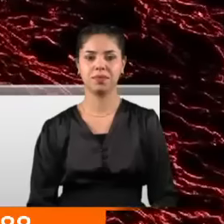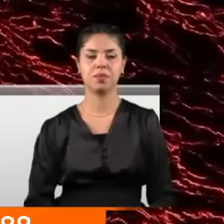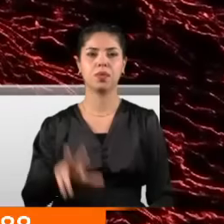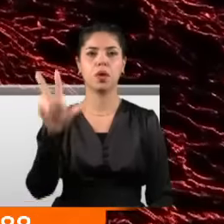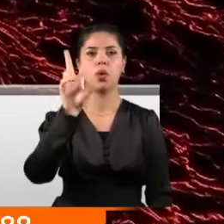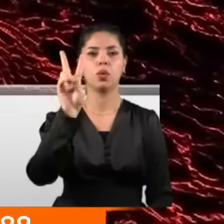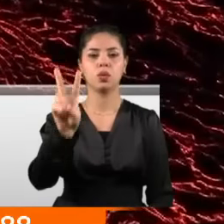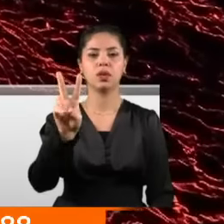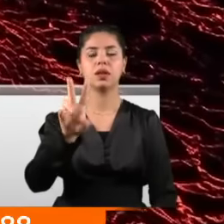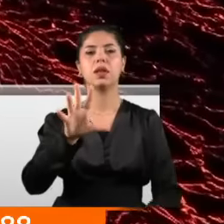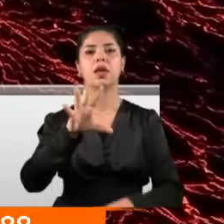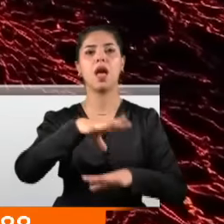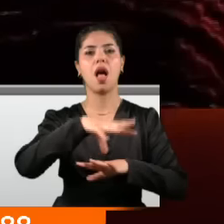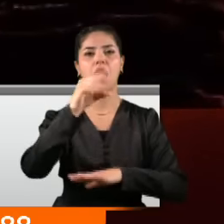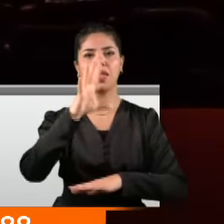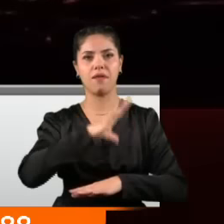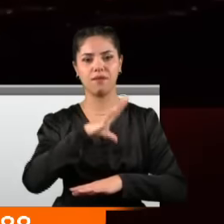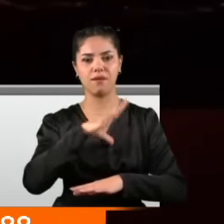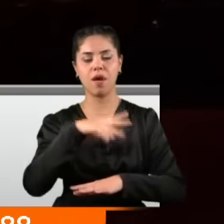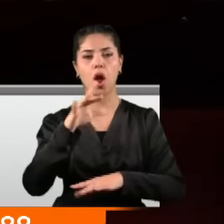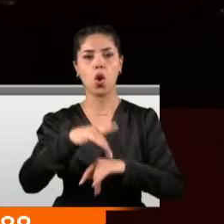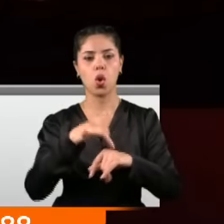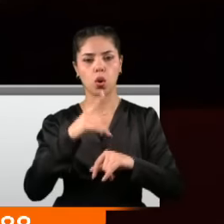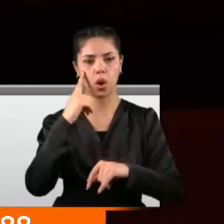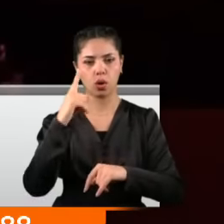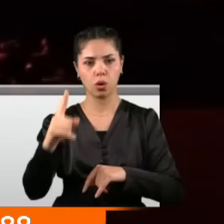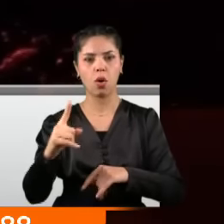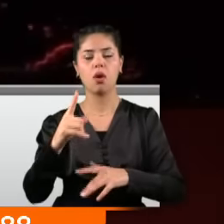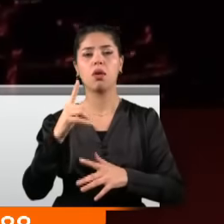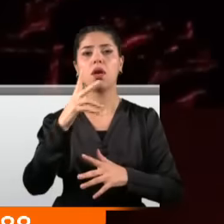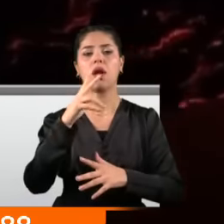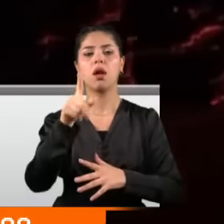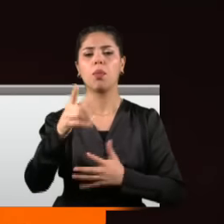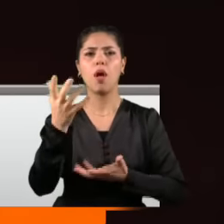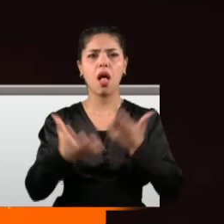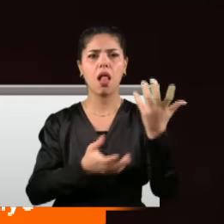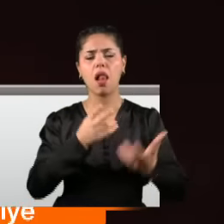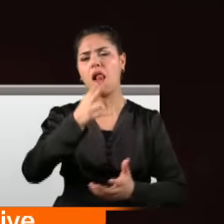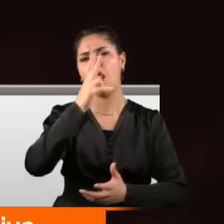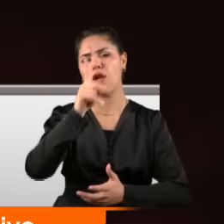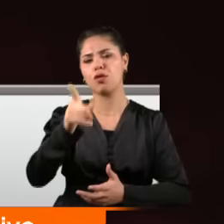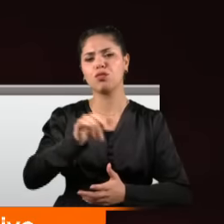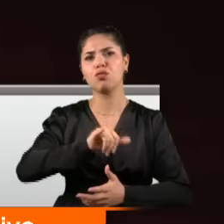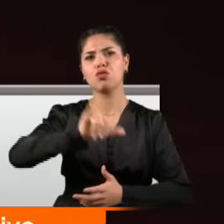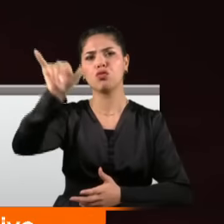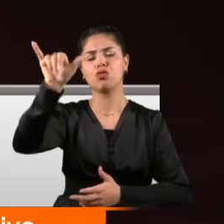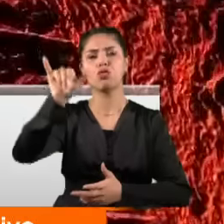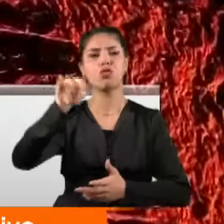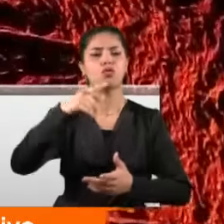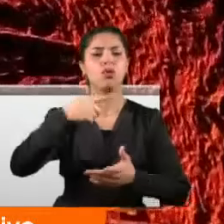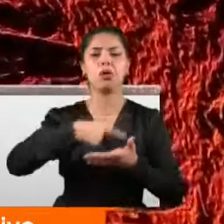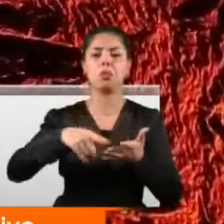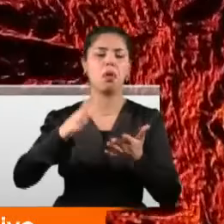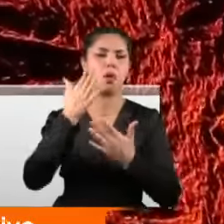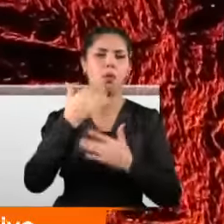32 aktif yanardağ bulunan ülke, püsküren lav ve küllere o kadar alışkın ki bölgede uçuşlar dahi aksamadı.